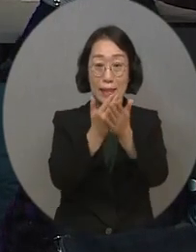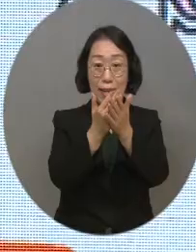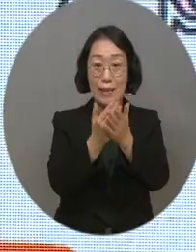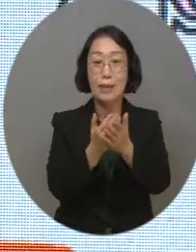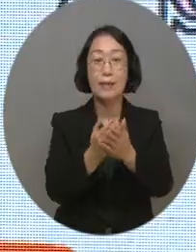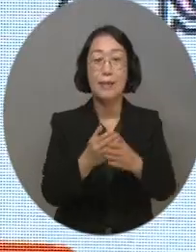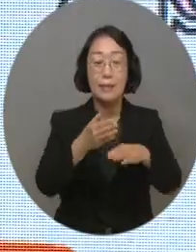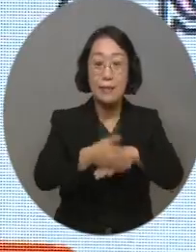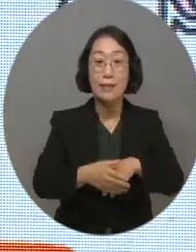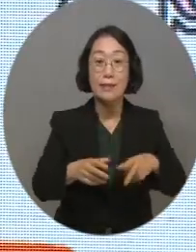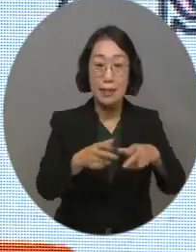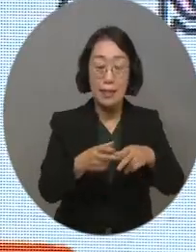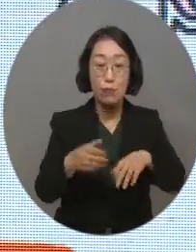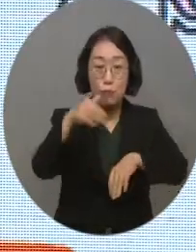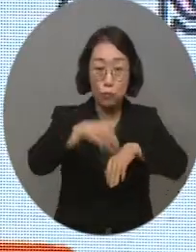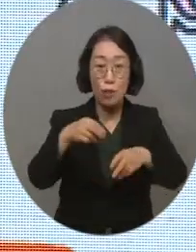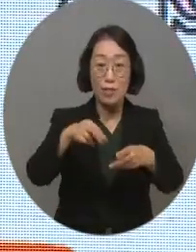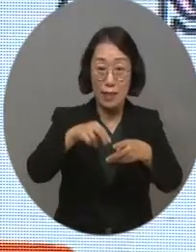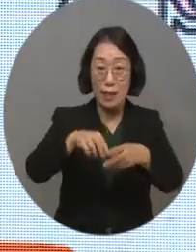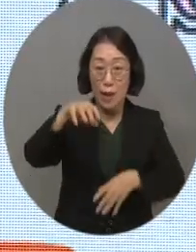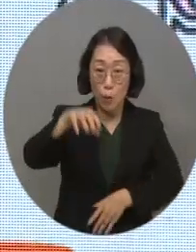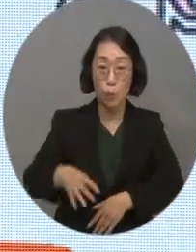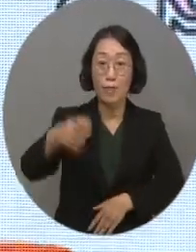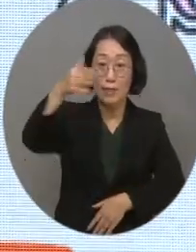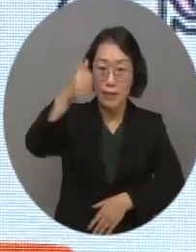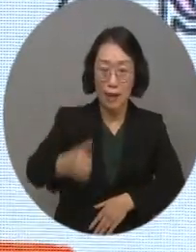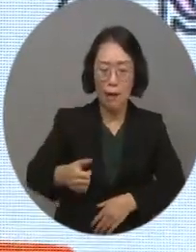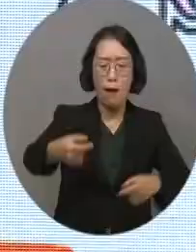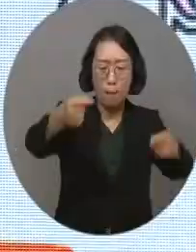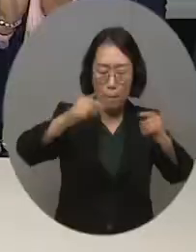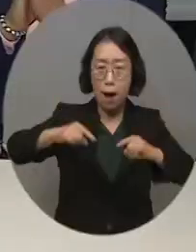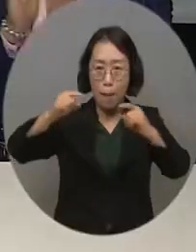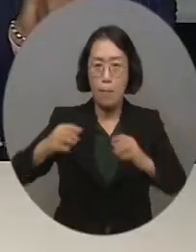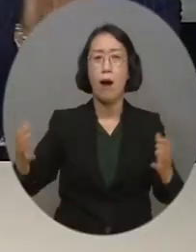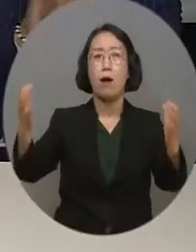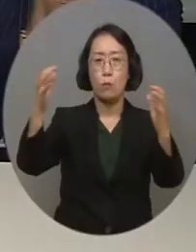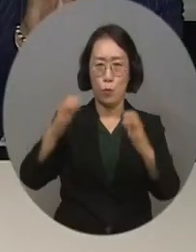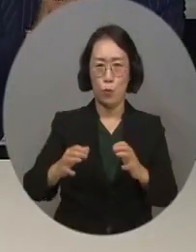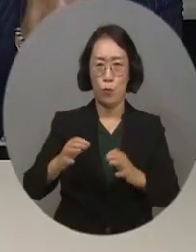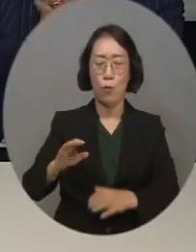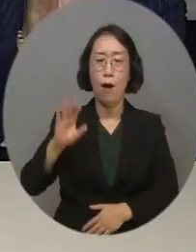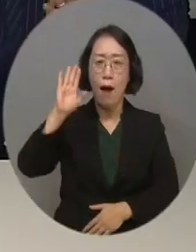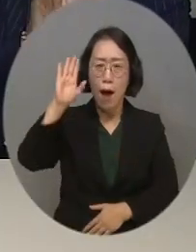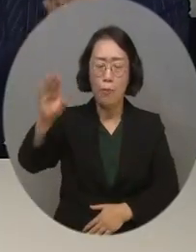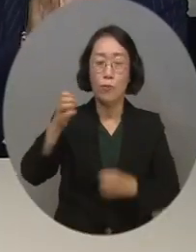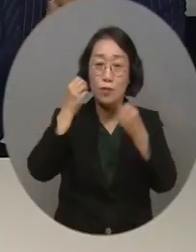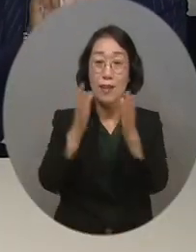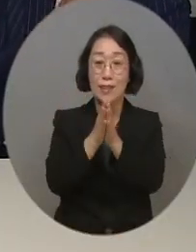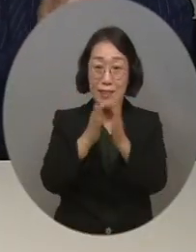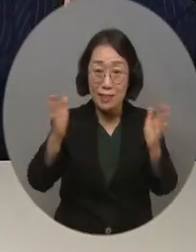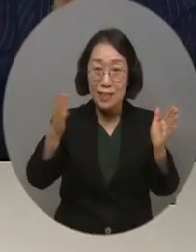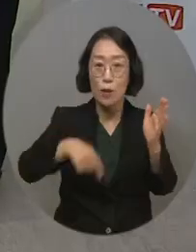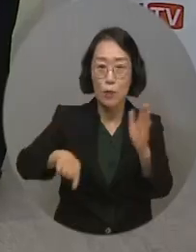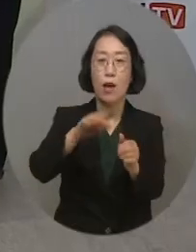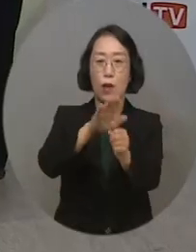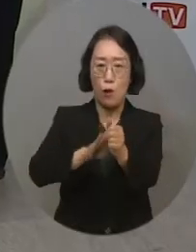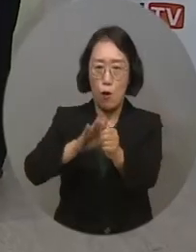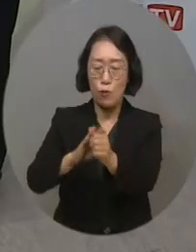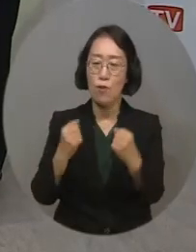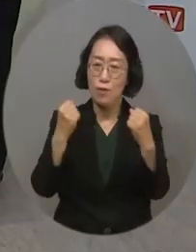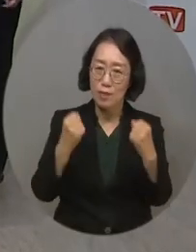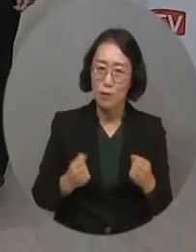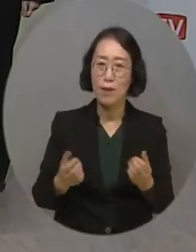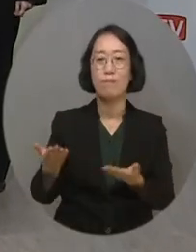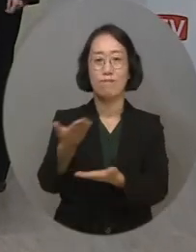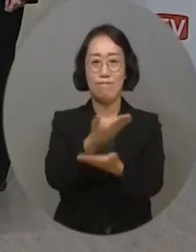서울남부발달장애인훈련센터 박중석 센터장과 교육수료생 등이 참석한 가운데 앞으로 새로운 출발을 향한 격려와 응원을